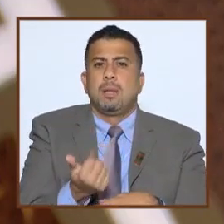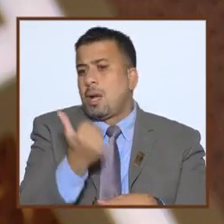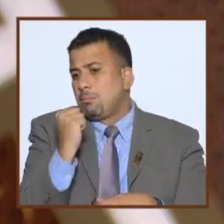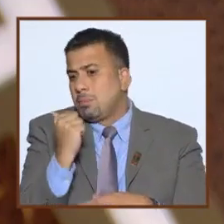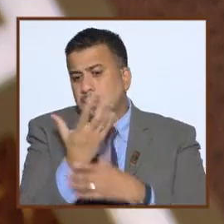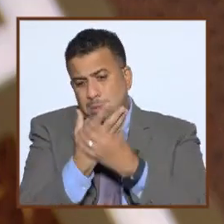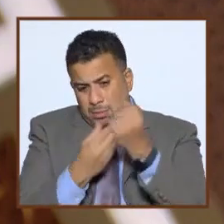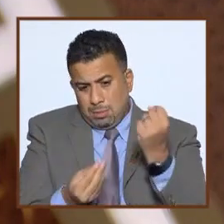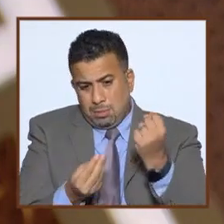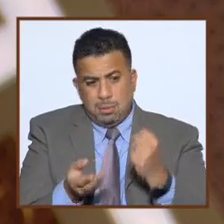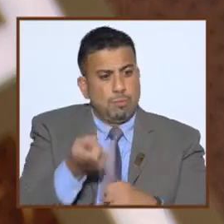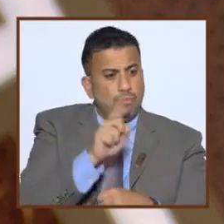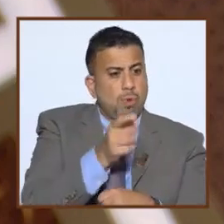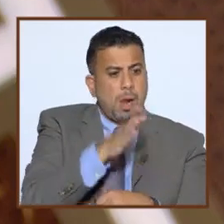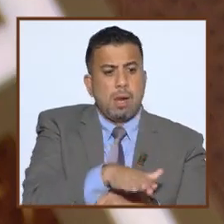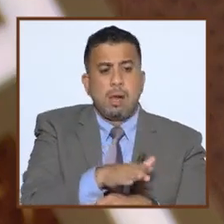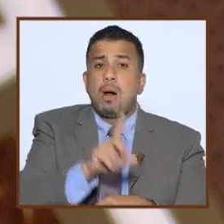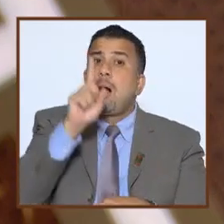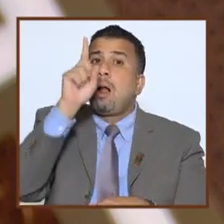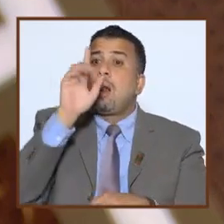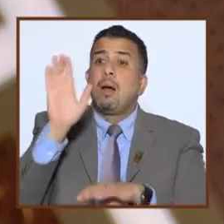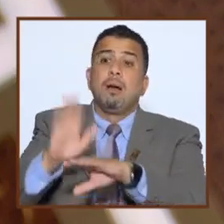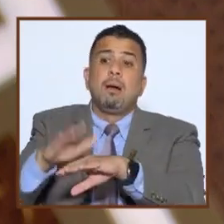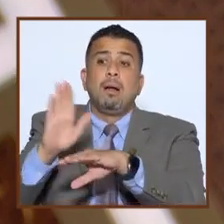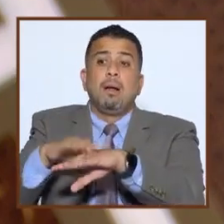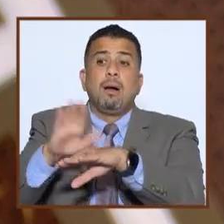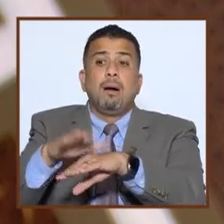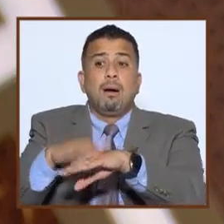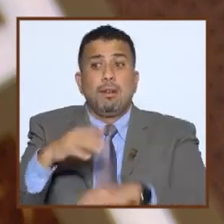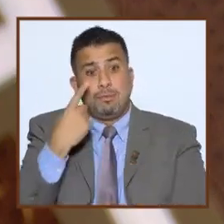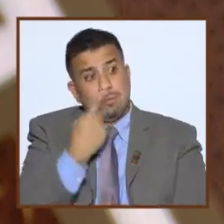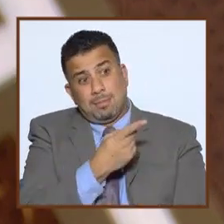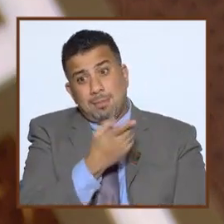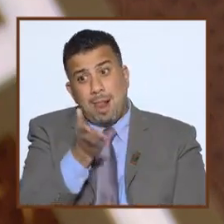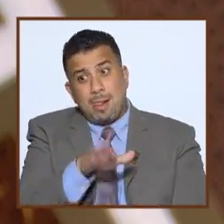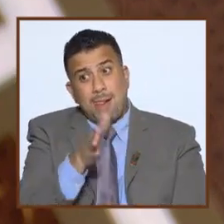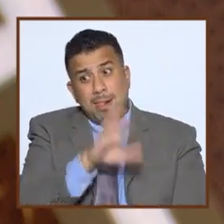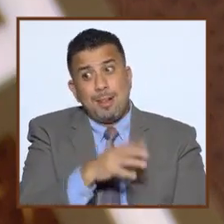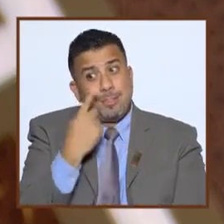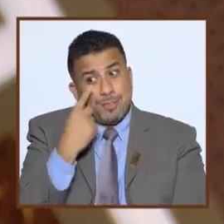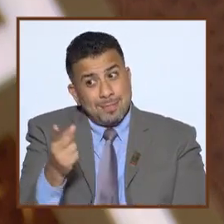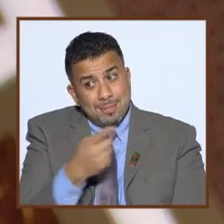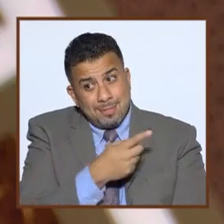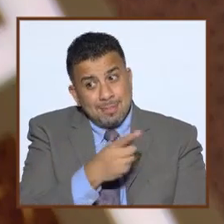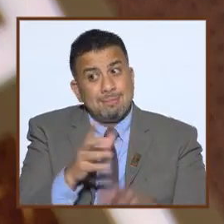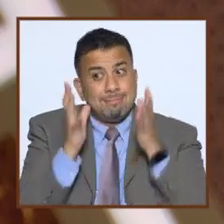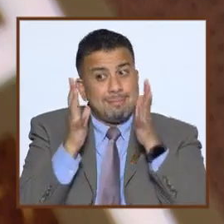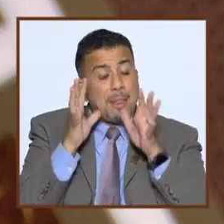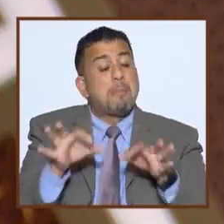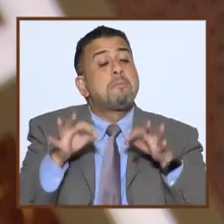ماتوا ما تشوف هذا هذا رسائل من الله عز وجل هذه ايات هذه ايات والله ان الموت